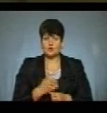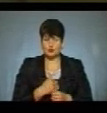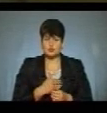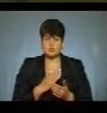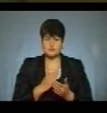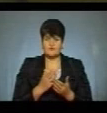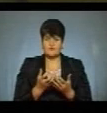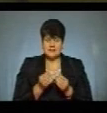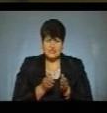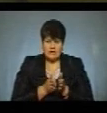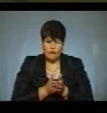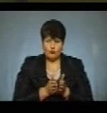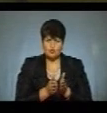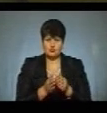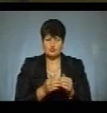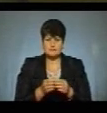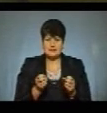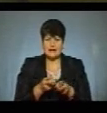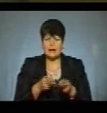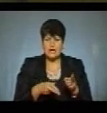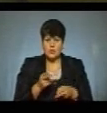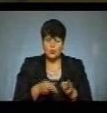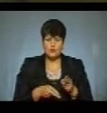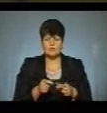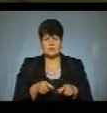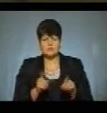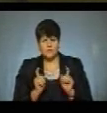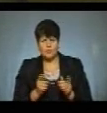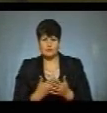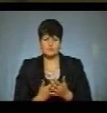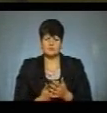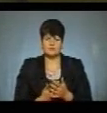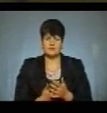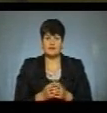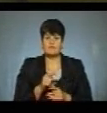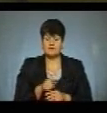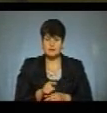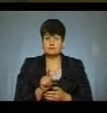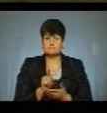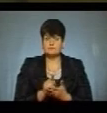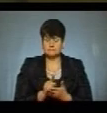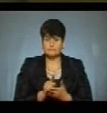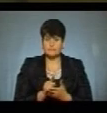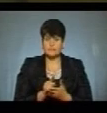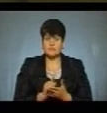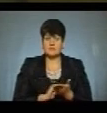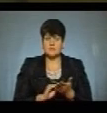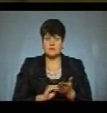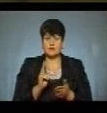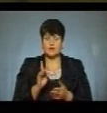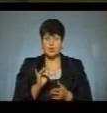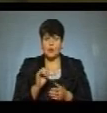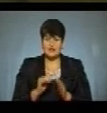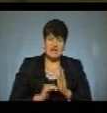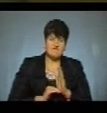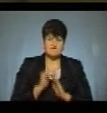вузьку спеціальність по типу хірурга, акушера-гінеколога, він змушений пройти крок на вищий